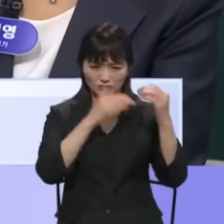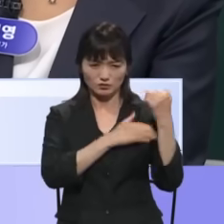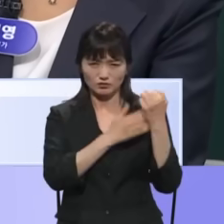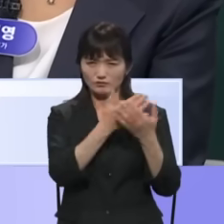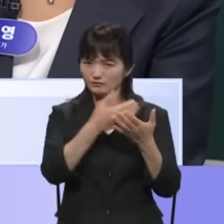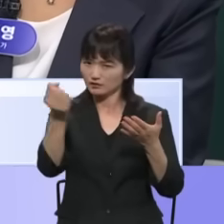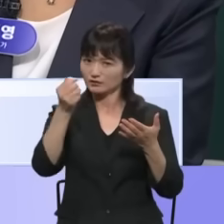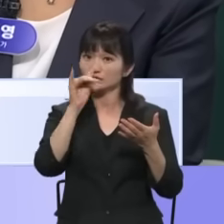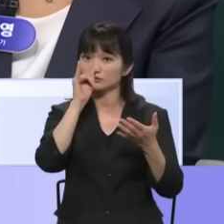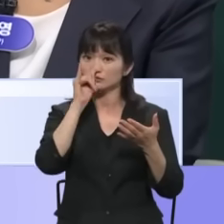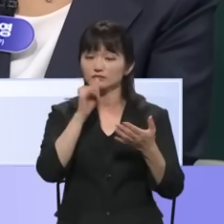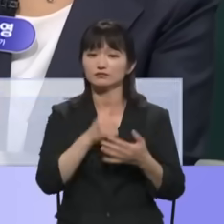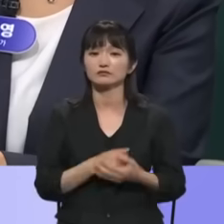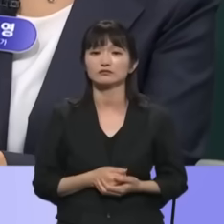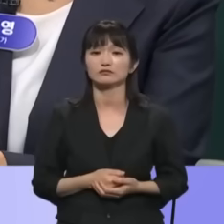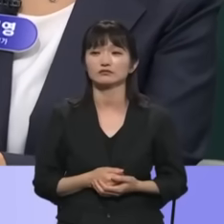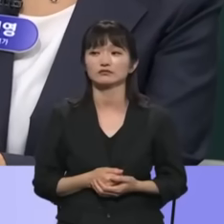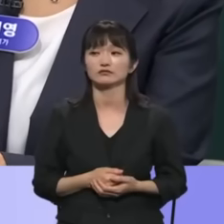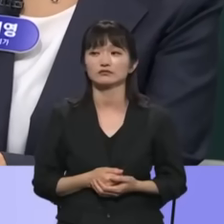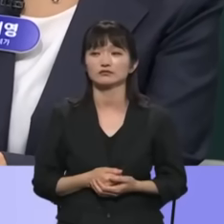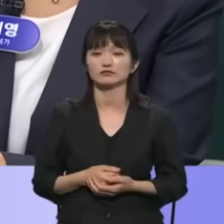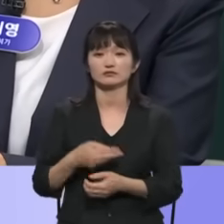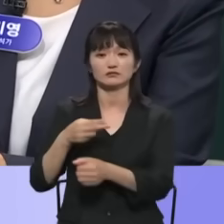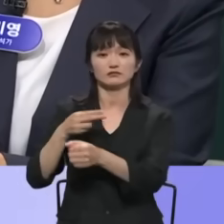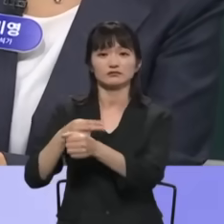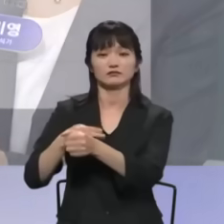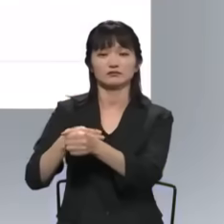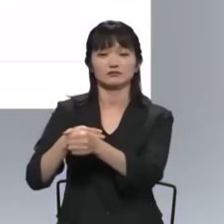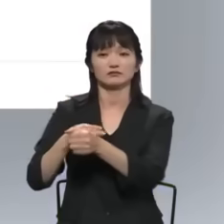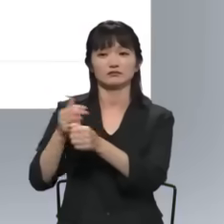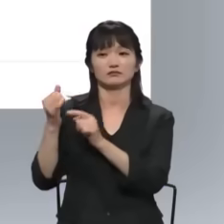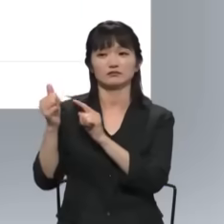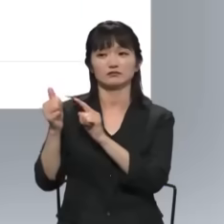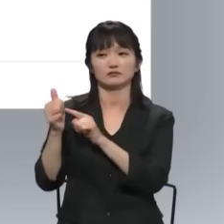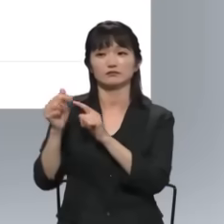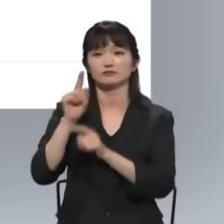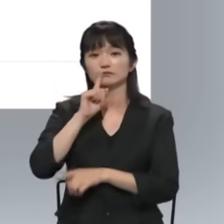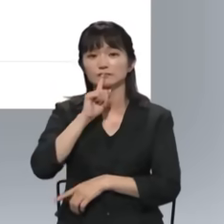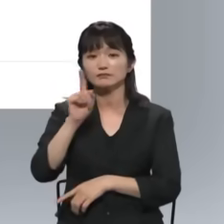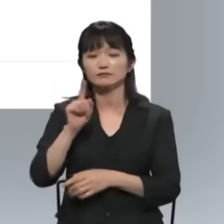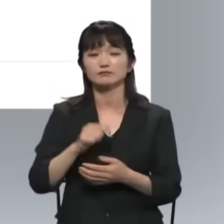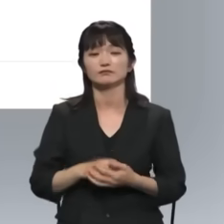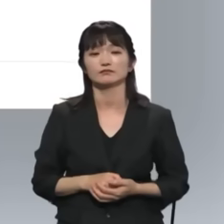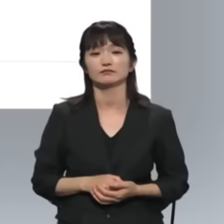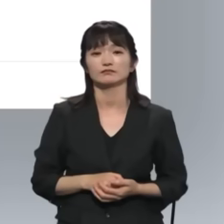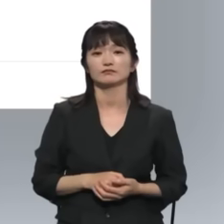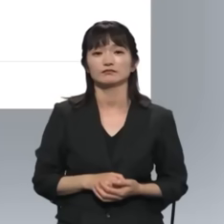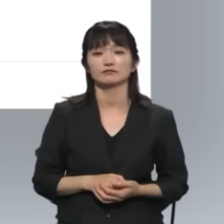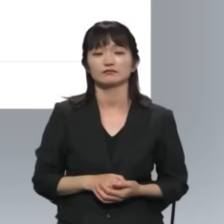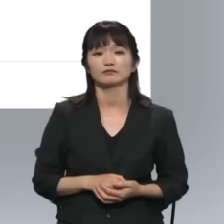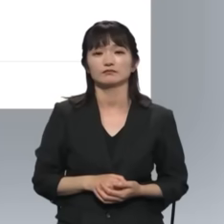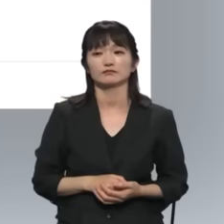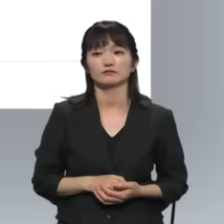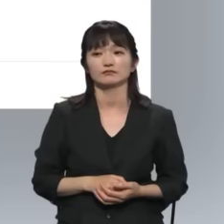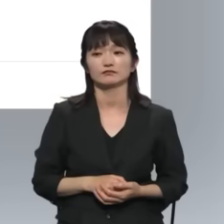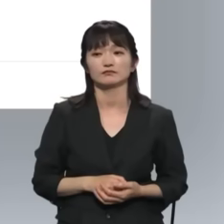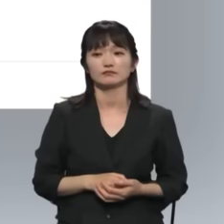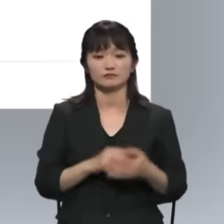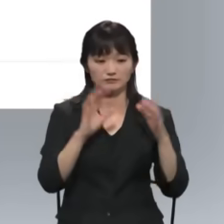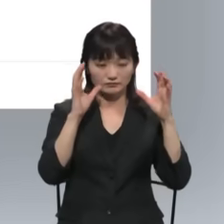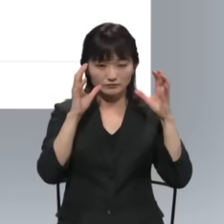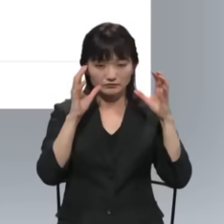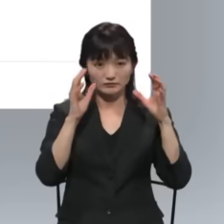비춰질 수 있잖아요 그런데 이제 교사 그 분의 이제 말씀은 그런게 이제 아이가 이제